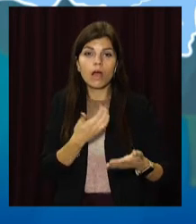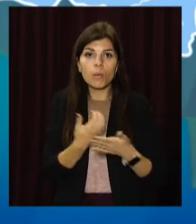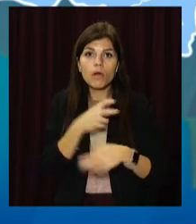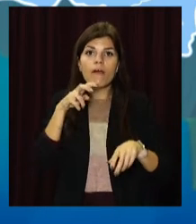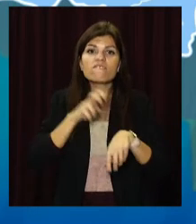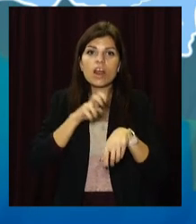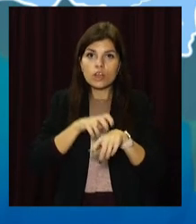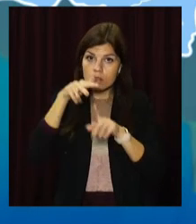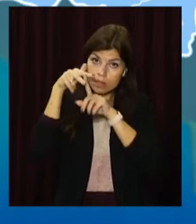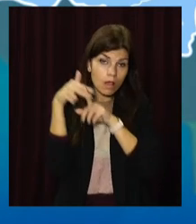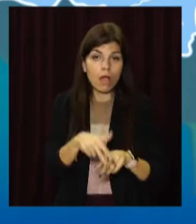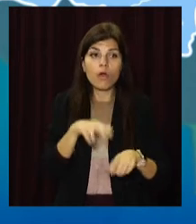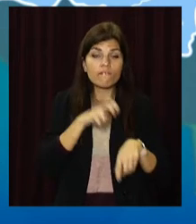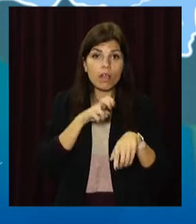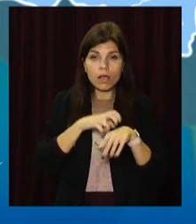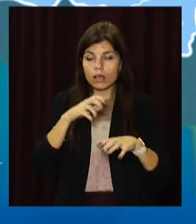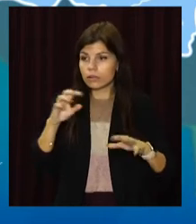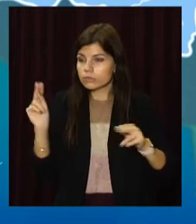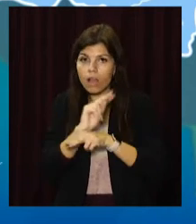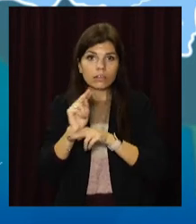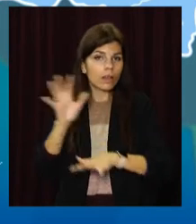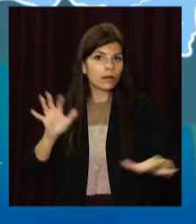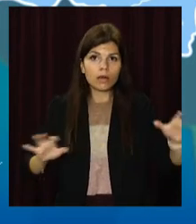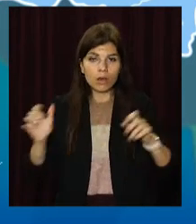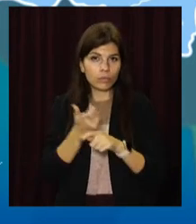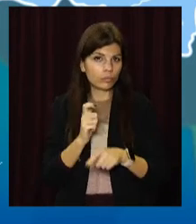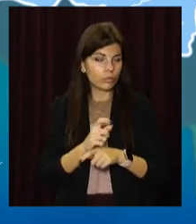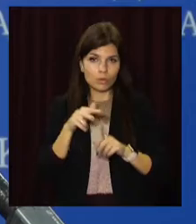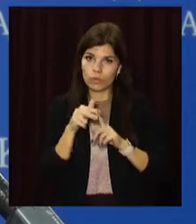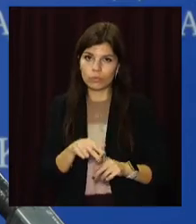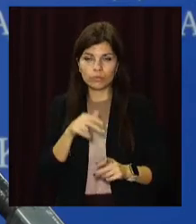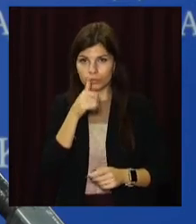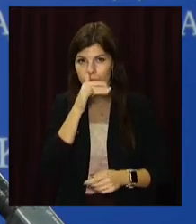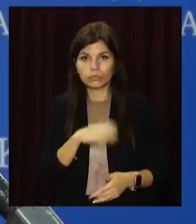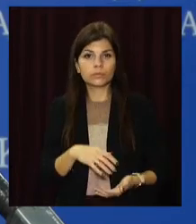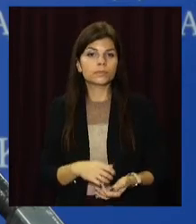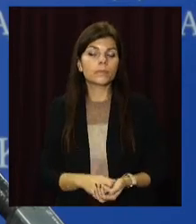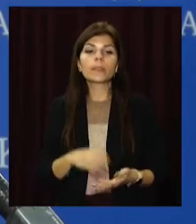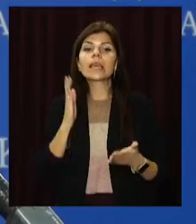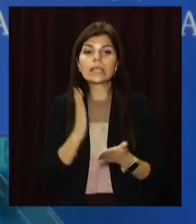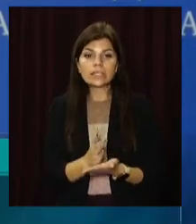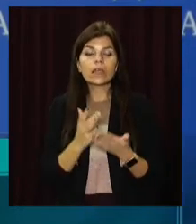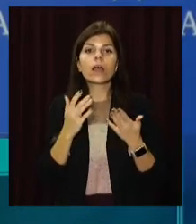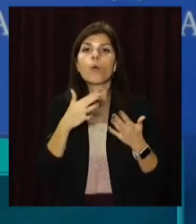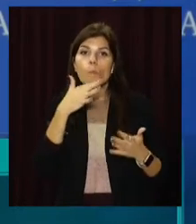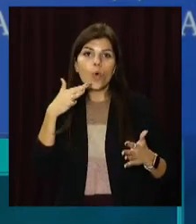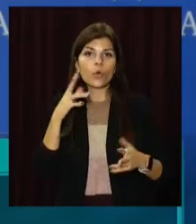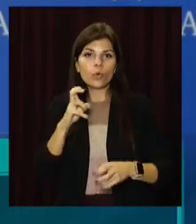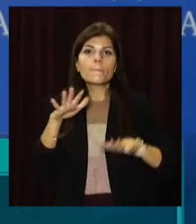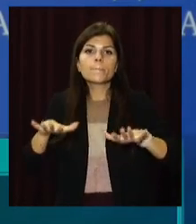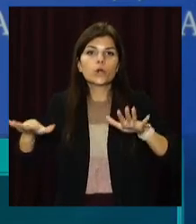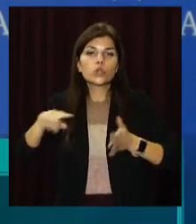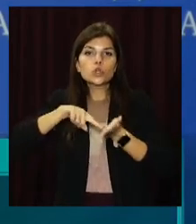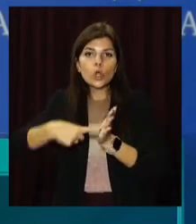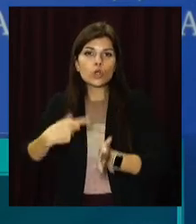лікарів непомірне, наголошують в обласному департаменті охорони здоров'я. Є достатньо пунктів вакцинації.